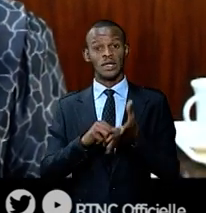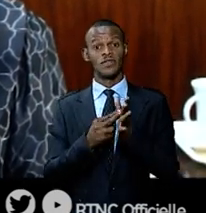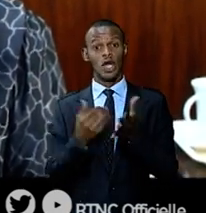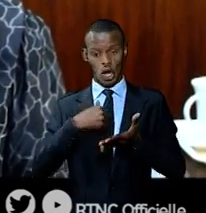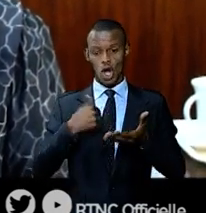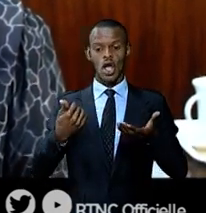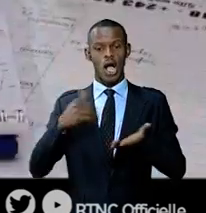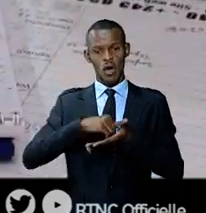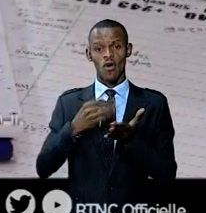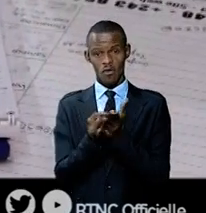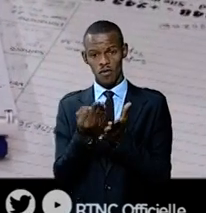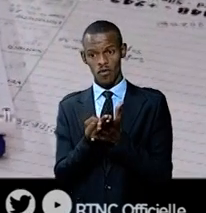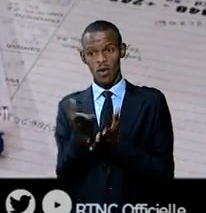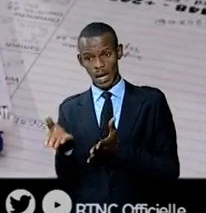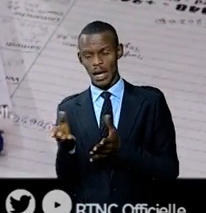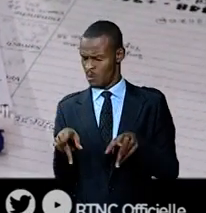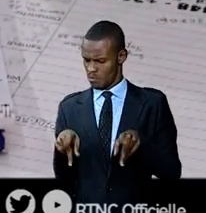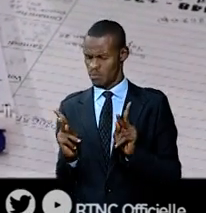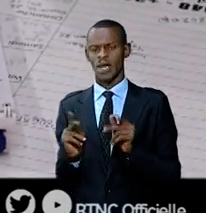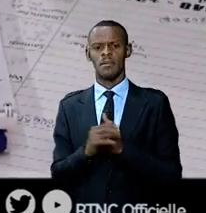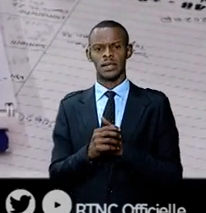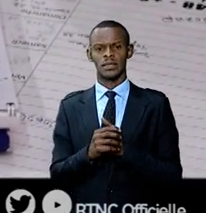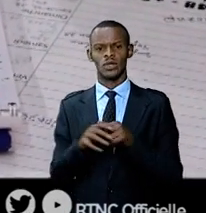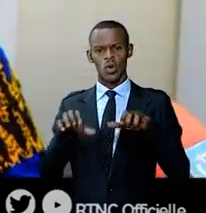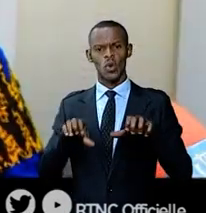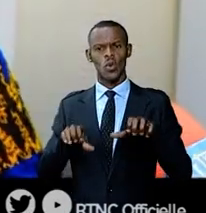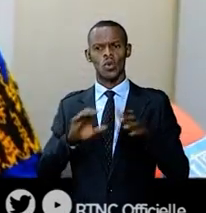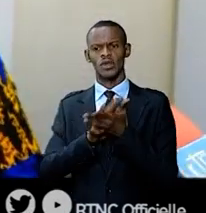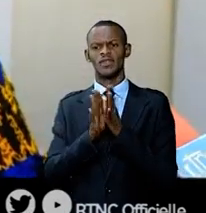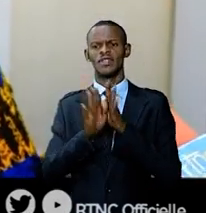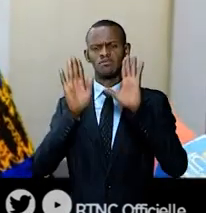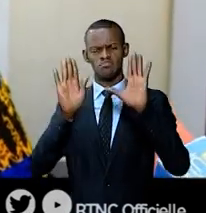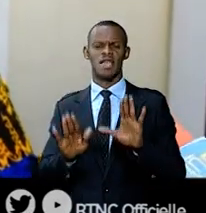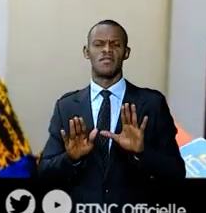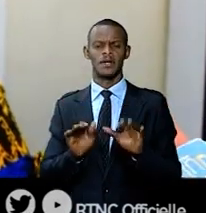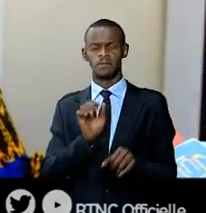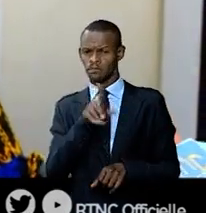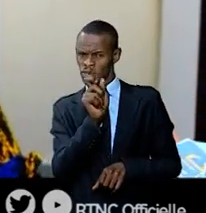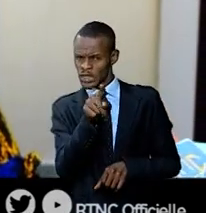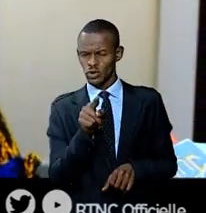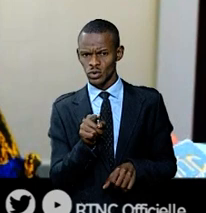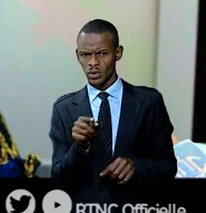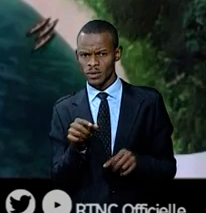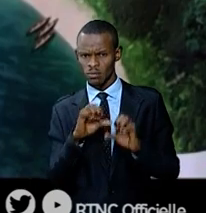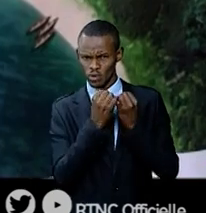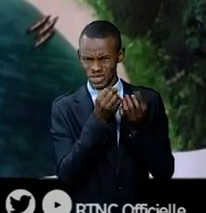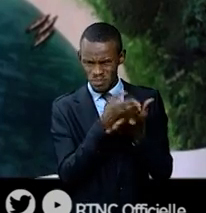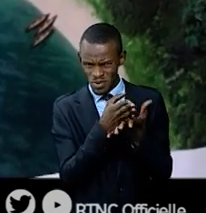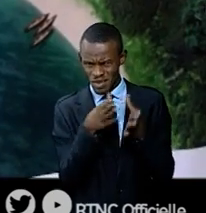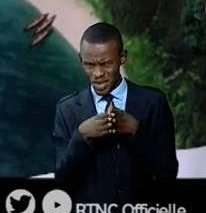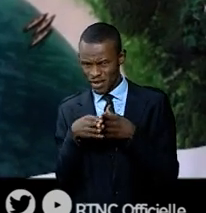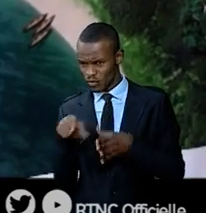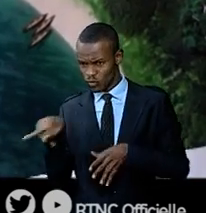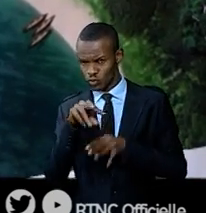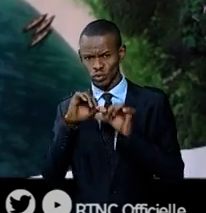marque de la RDC. Est-ce qu'on peut savoir les types de relations que vous entretenez avec les secteurs privés? Vous avez un regard là-dessus